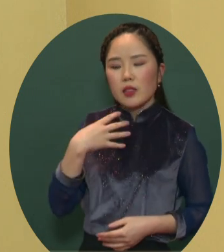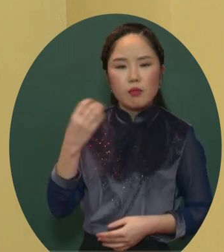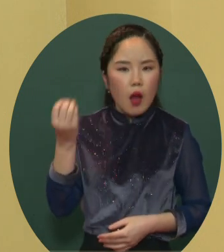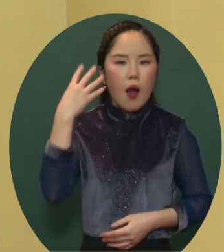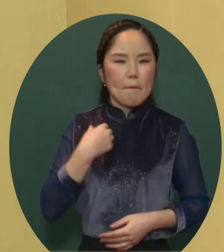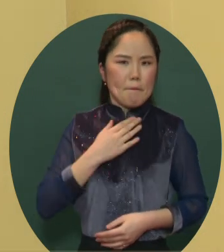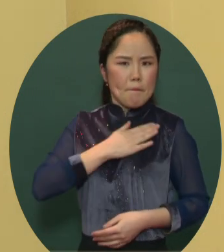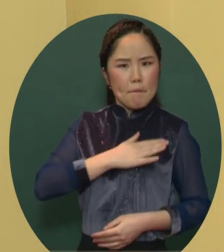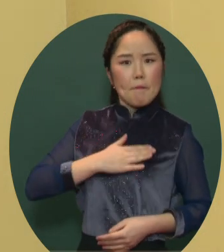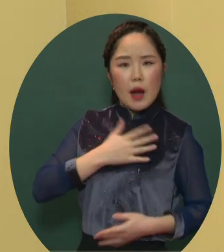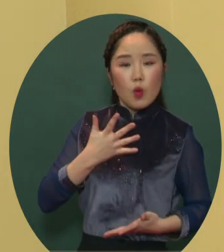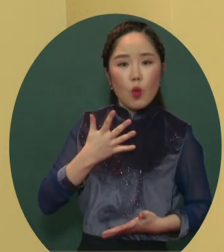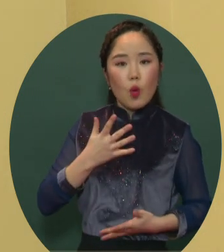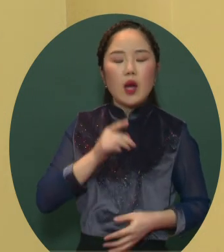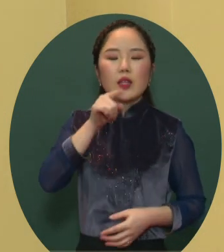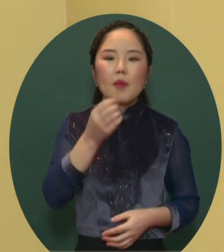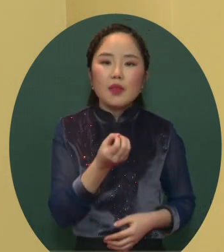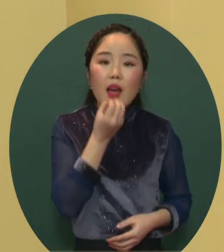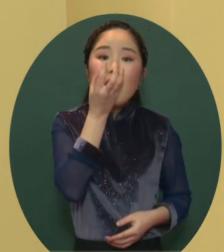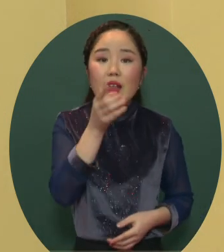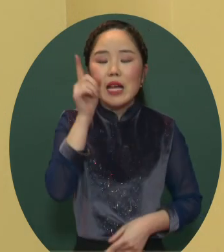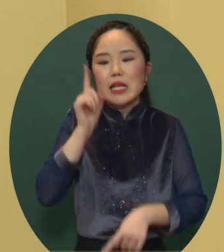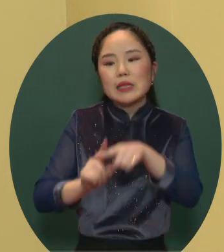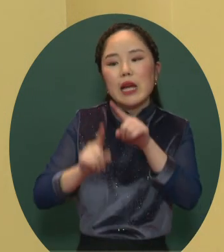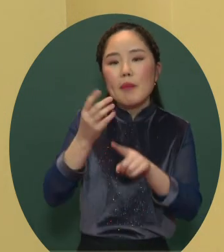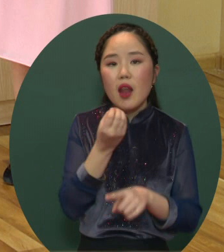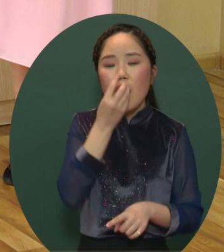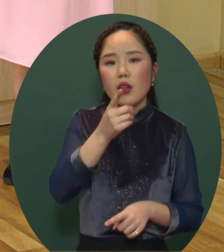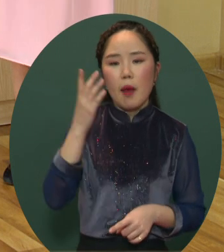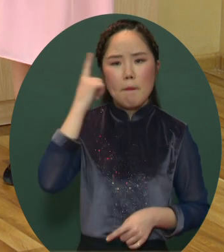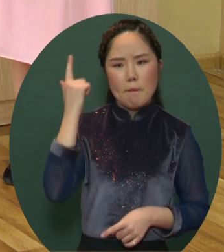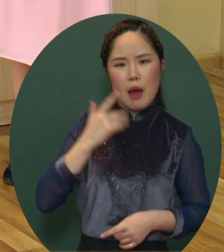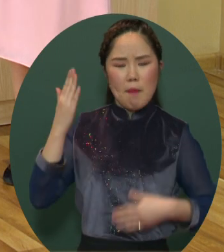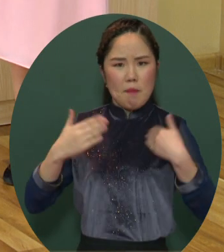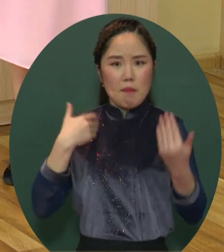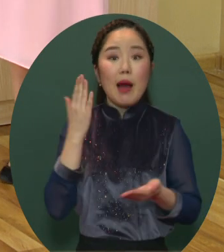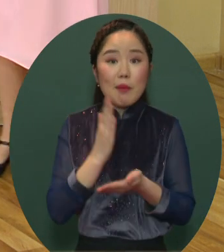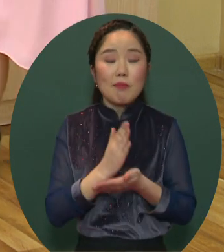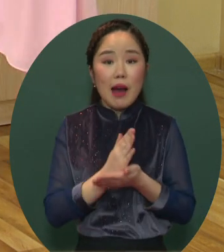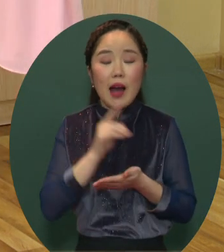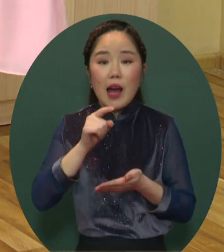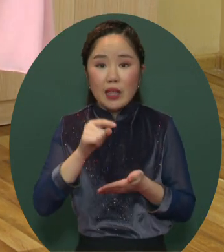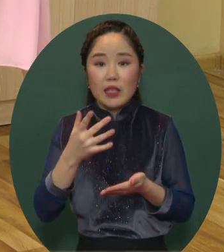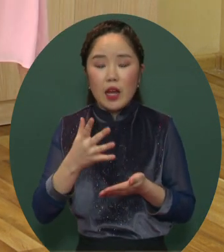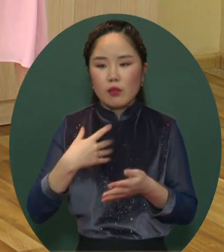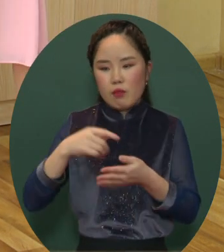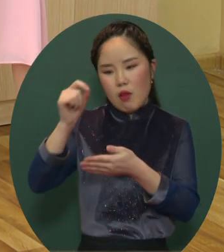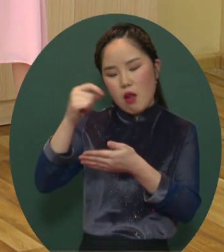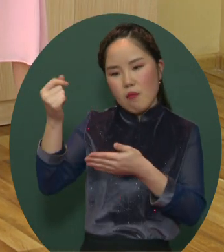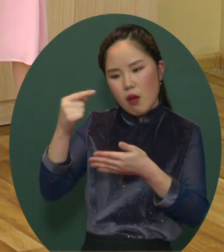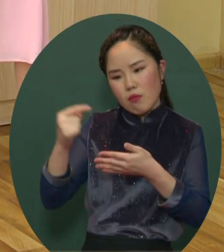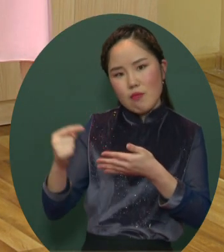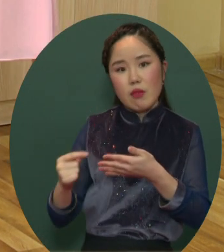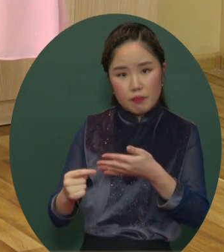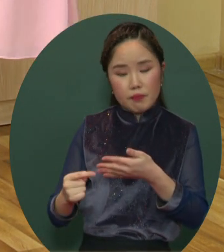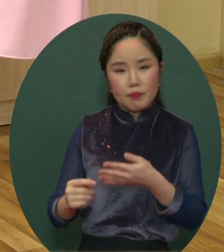доор чамайг ямар үгнүүд баярлуулдаг вэ? Чи ямар үг сонсохороо баярлагийгээ доош нь жагсаагаад